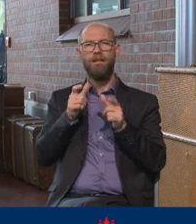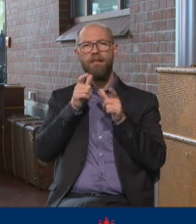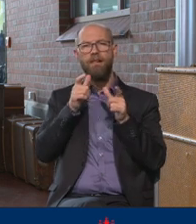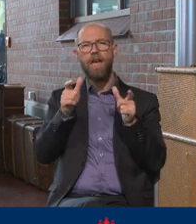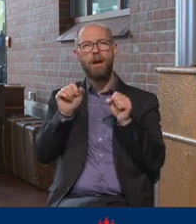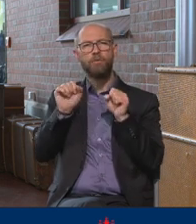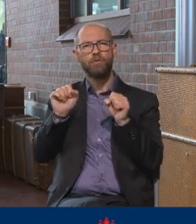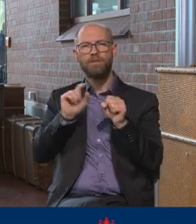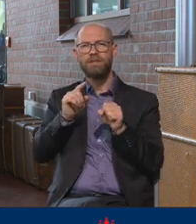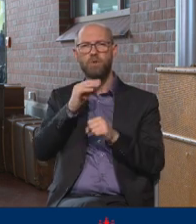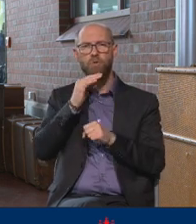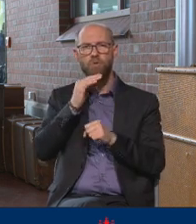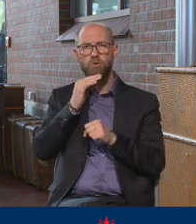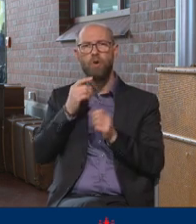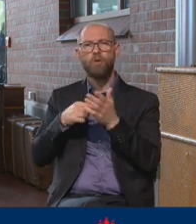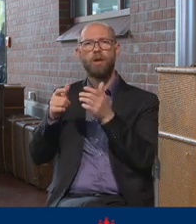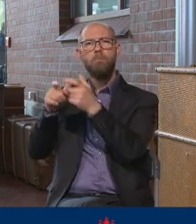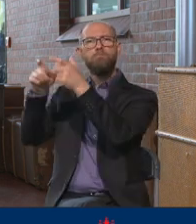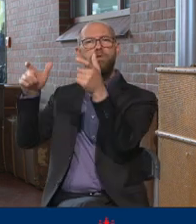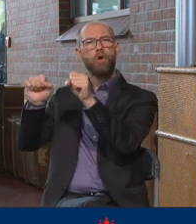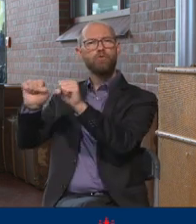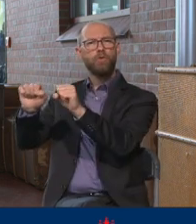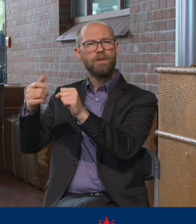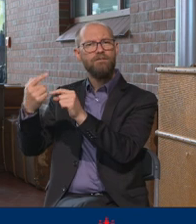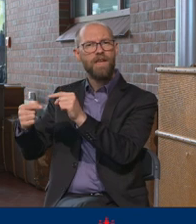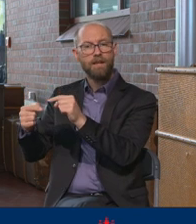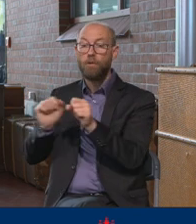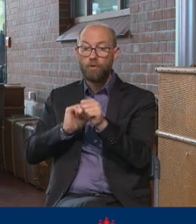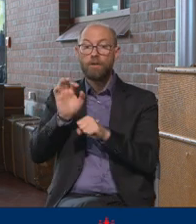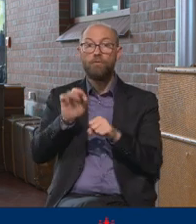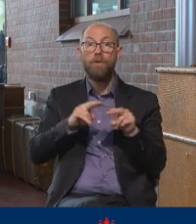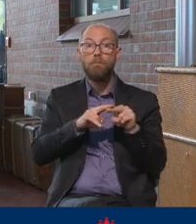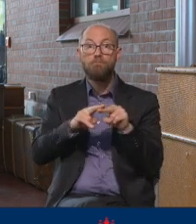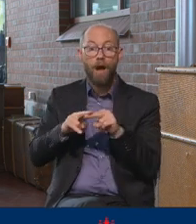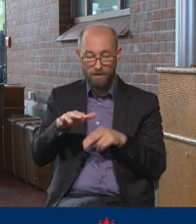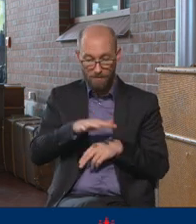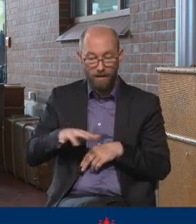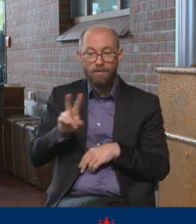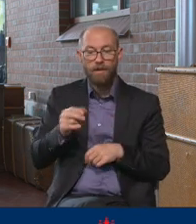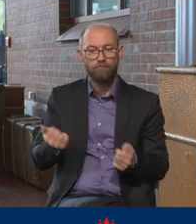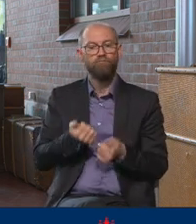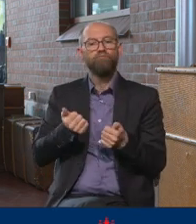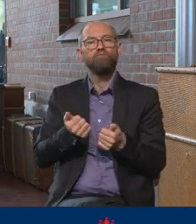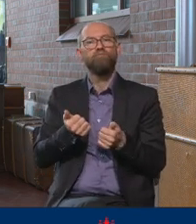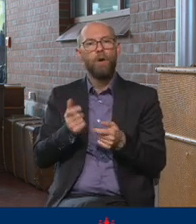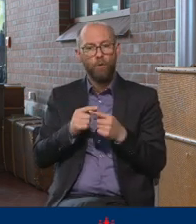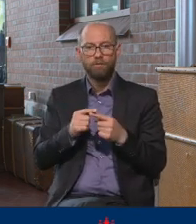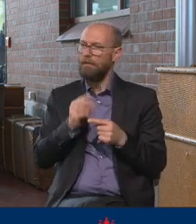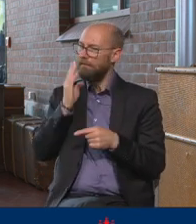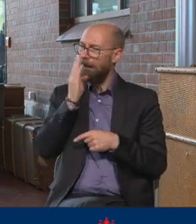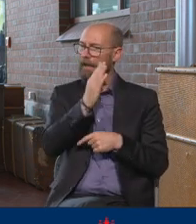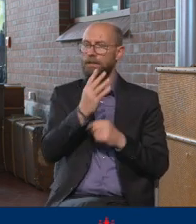bieten würde nichtsdestotrotz kann das ein wunderbarer marktplatz für die fälle werden jedem auch im direkten anschluss an den grasbrook